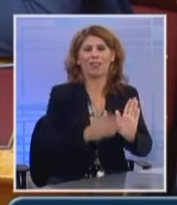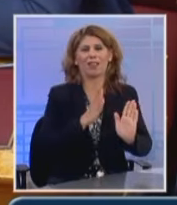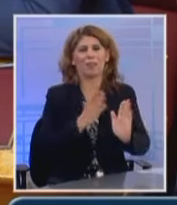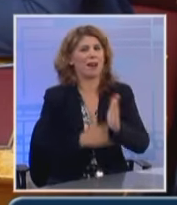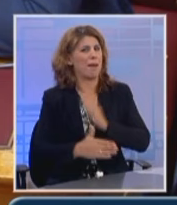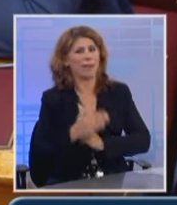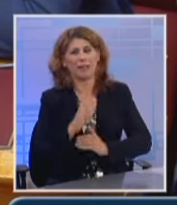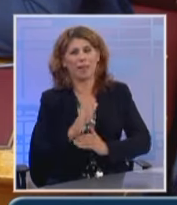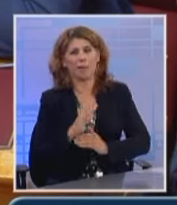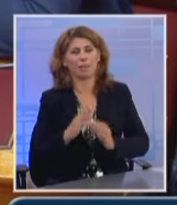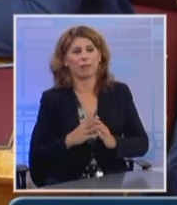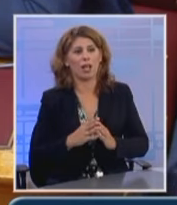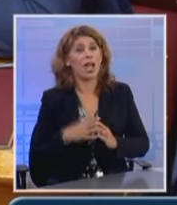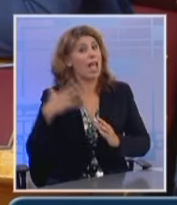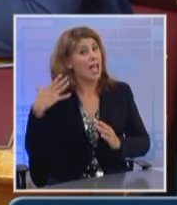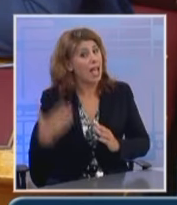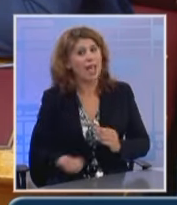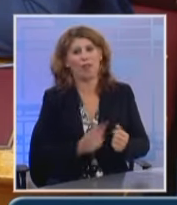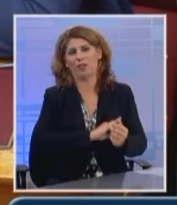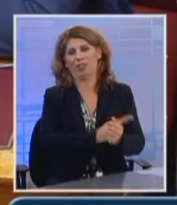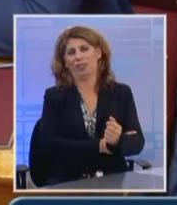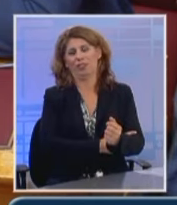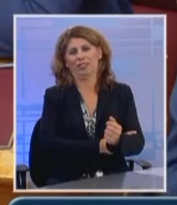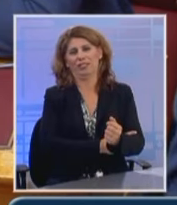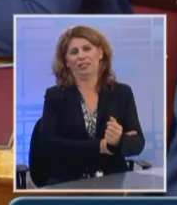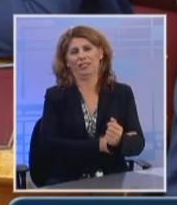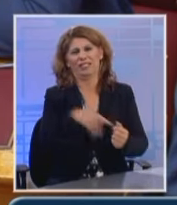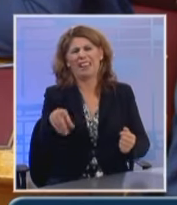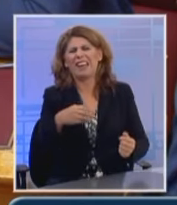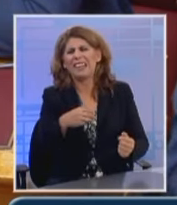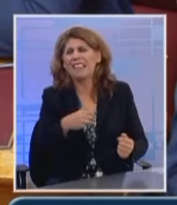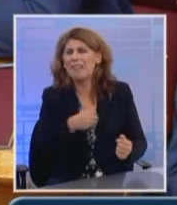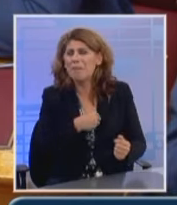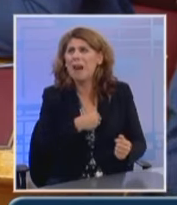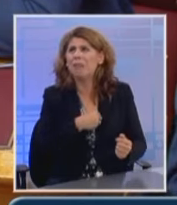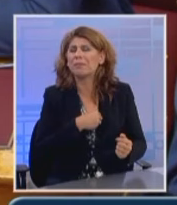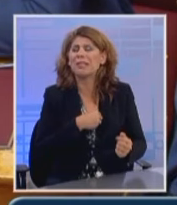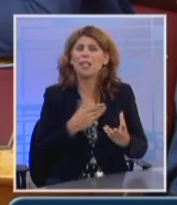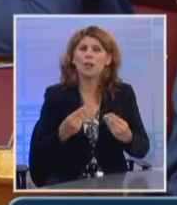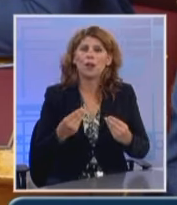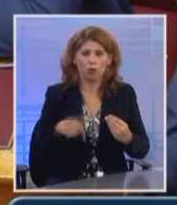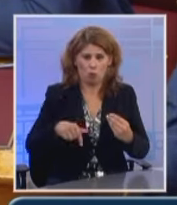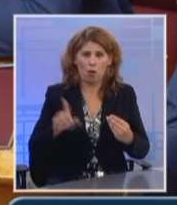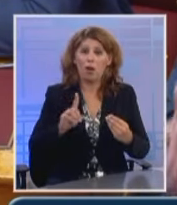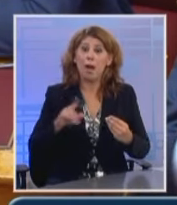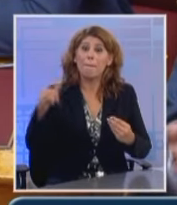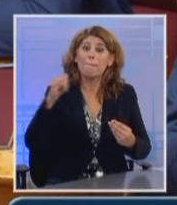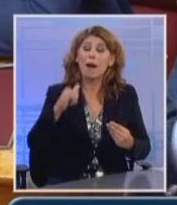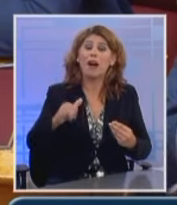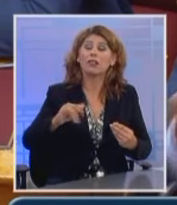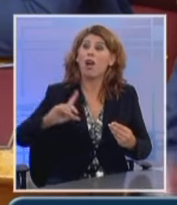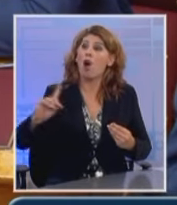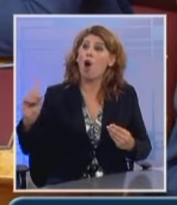αναπηρία έχουν την ικανότητα. Είναι λυπηρό, όχι τώρα, αλλά από πριν, σε όλα τα